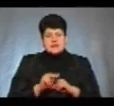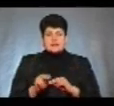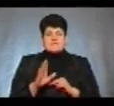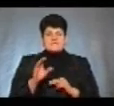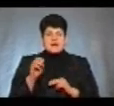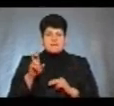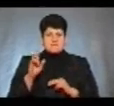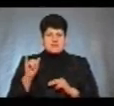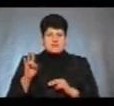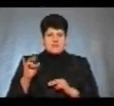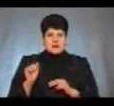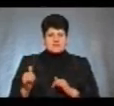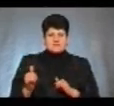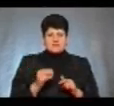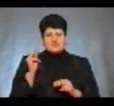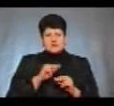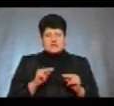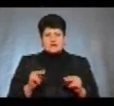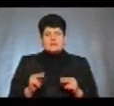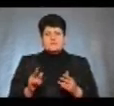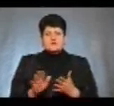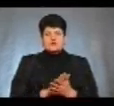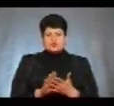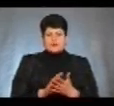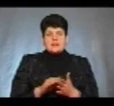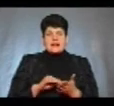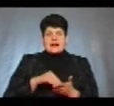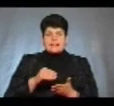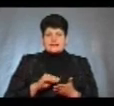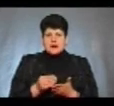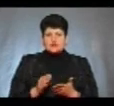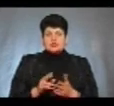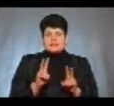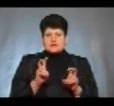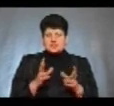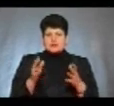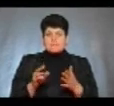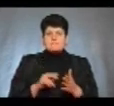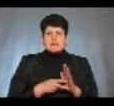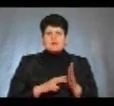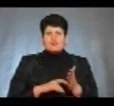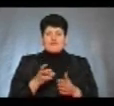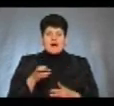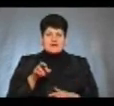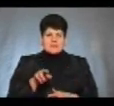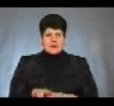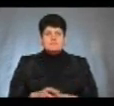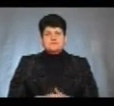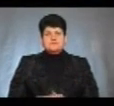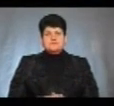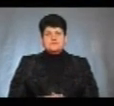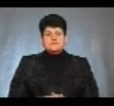вебінари. Забезпечує вчителів безкоштовним календарно-тематичним плануванням, повідомила головний методист цього центру в Україні Світлана